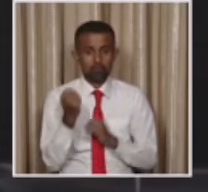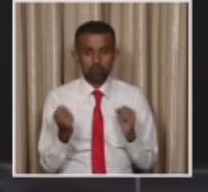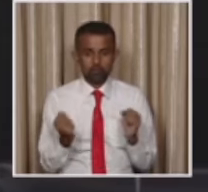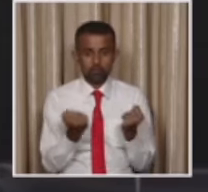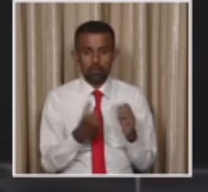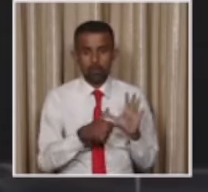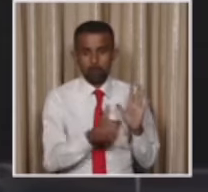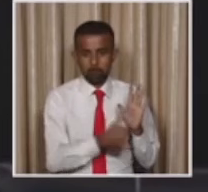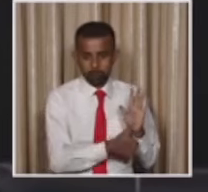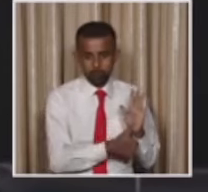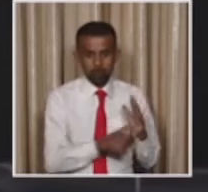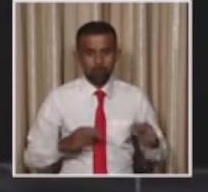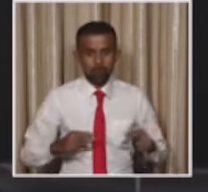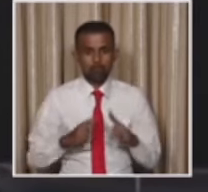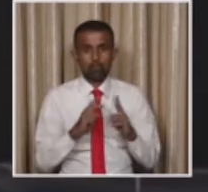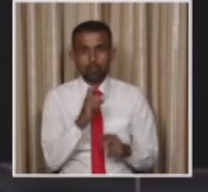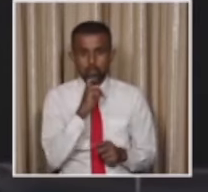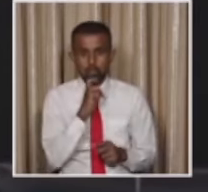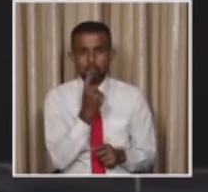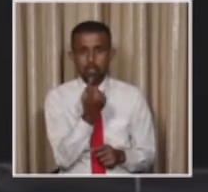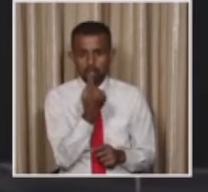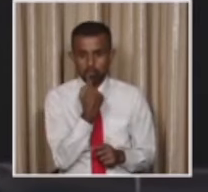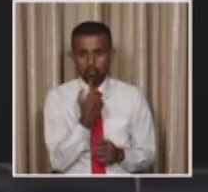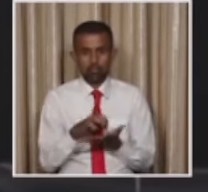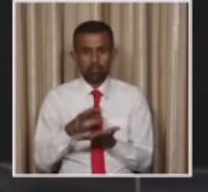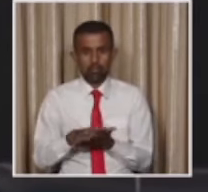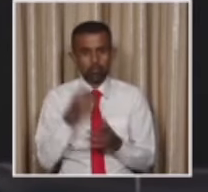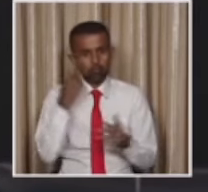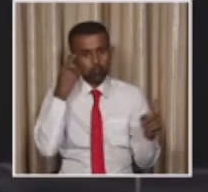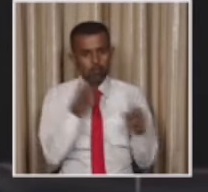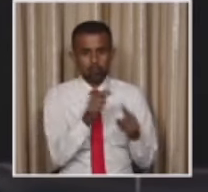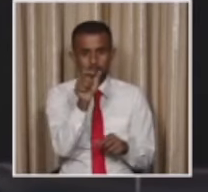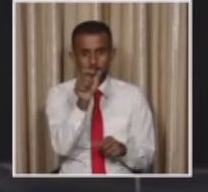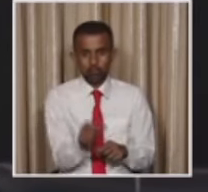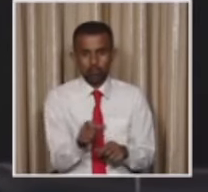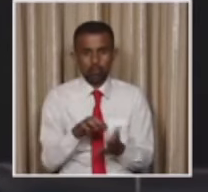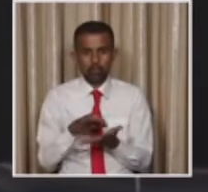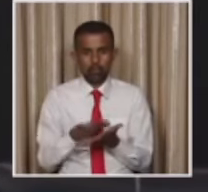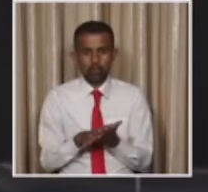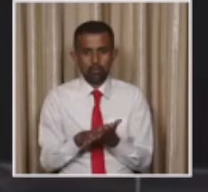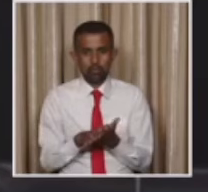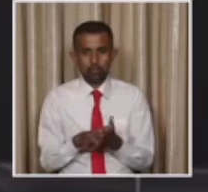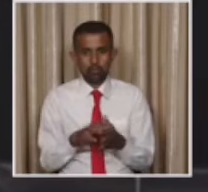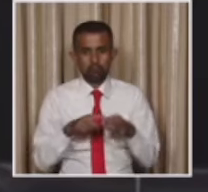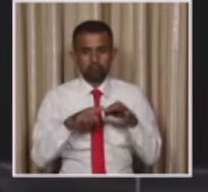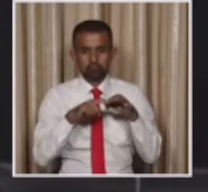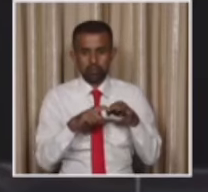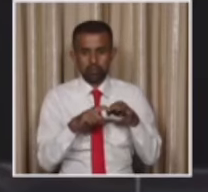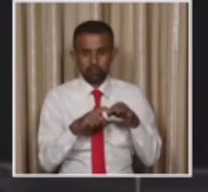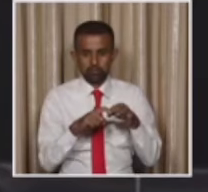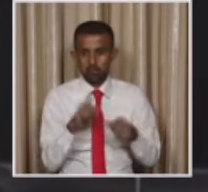පනත පිළිබඳව ශ්‍රේෂ්ඨාධිකරණයෙන් ගෙනෙන ලද තීන්දුව ගැන. ඔබ තුමා ඒ තීන්දුවට අභියෝග කළා. ඒ පළවෙනි